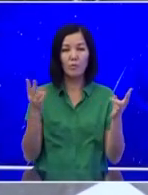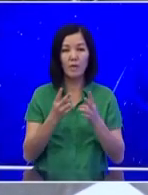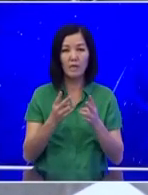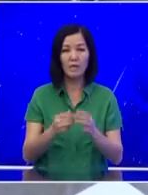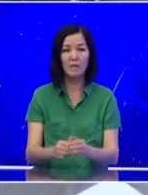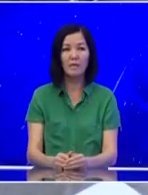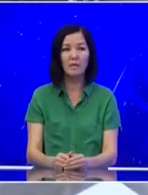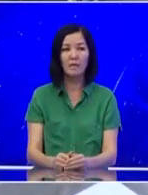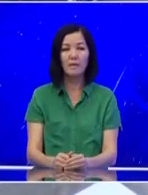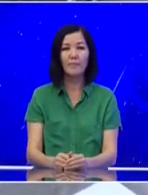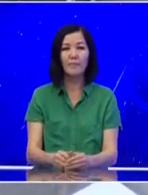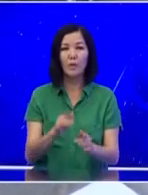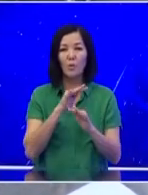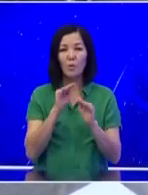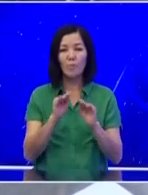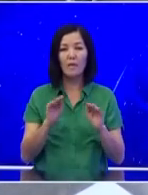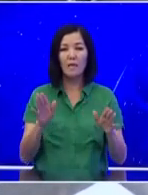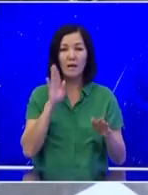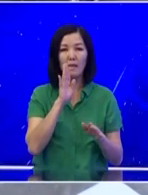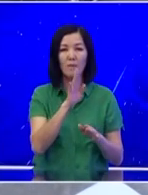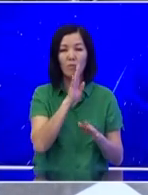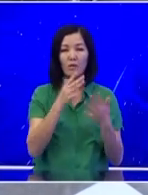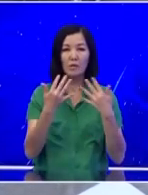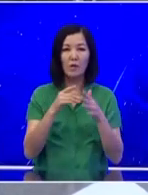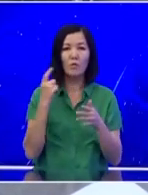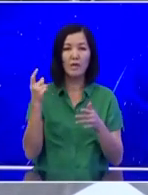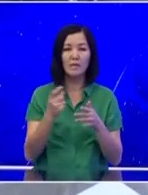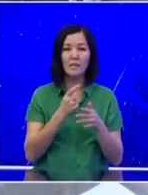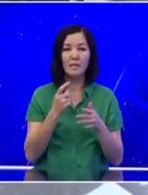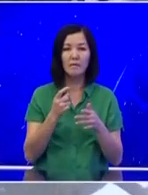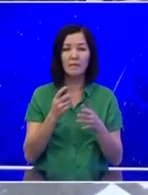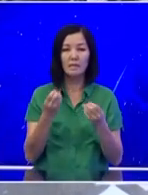көп балалы ана болғандықтан ауыл шаруашылығын қаржылай қолдау қорынан